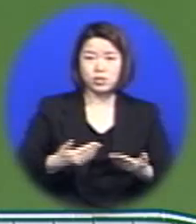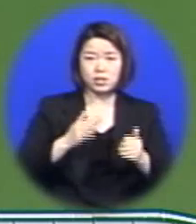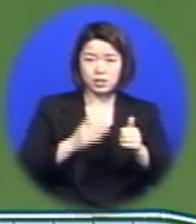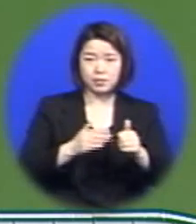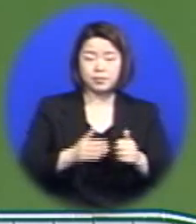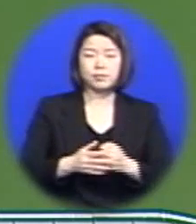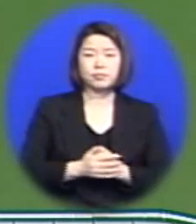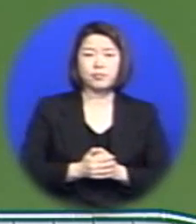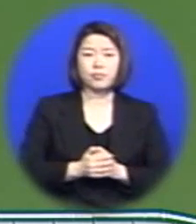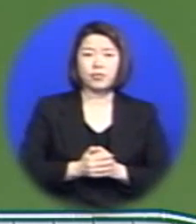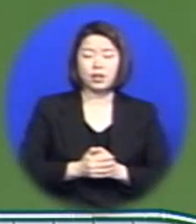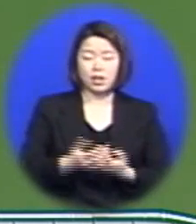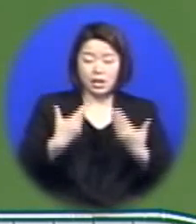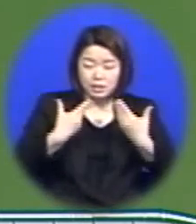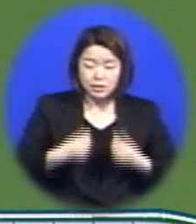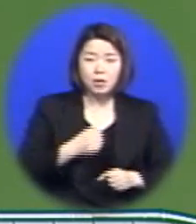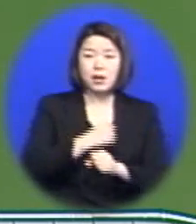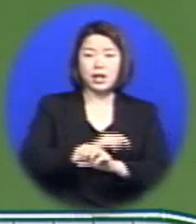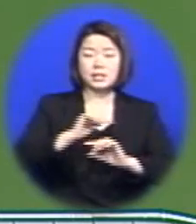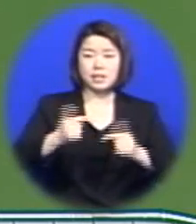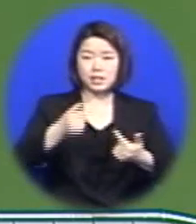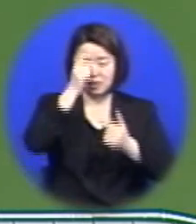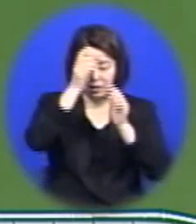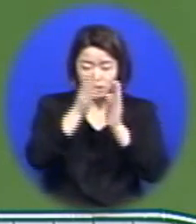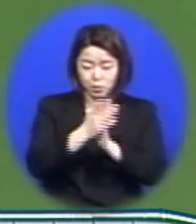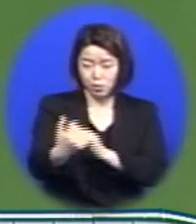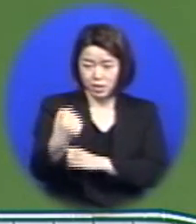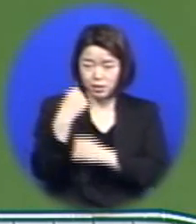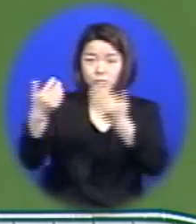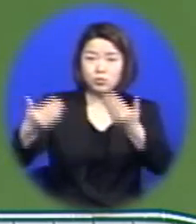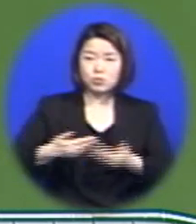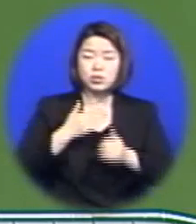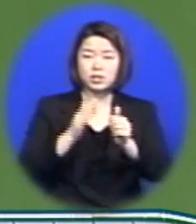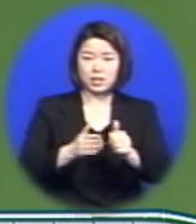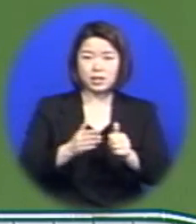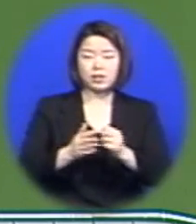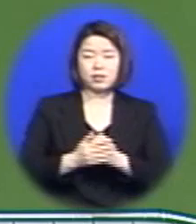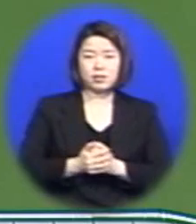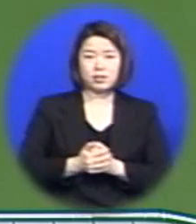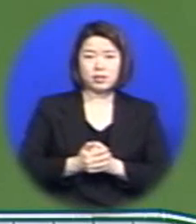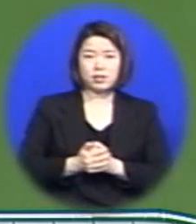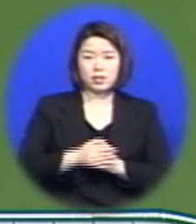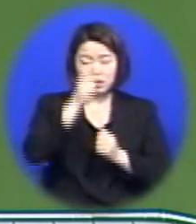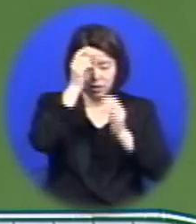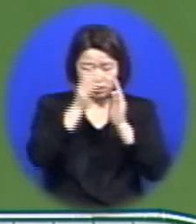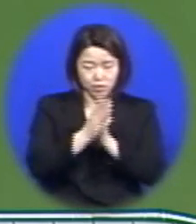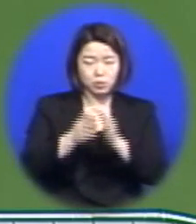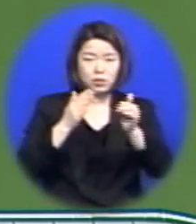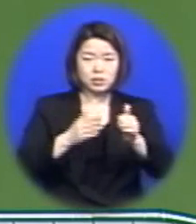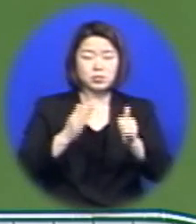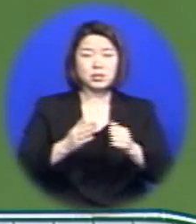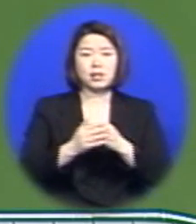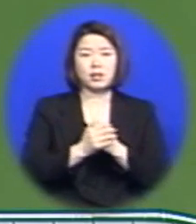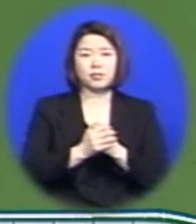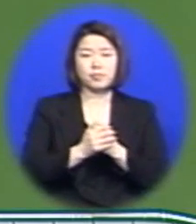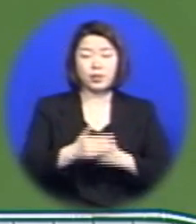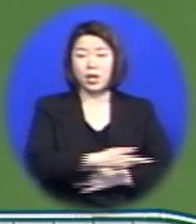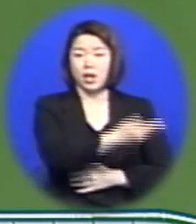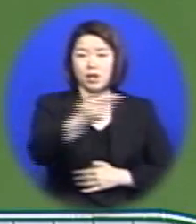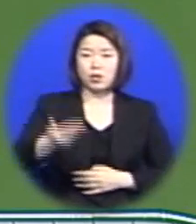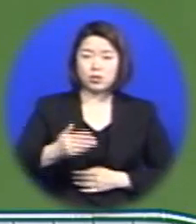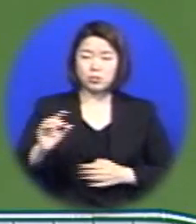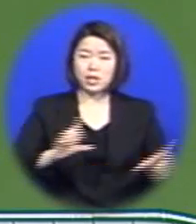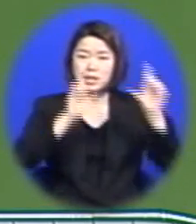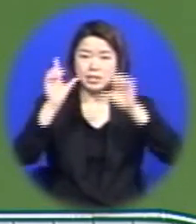주시기를 절망하지 않는 기도의 힘을 주시기를 기도하십시다 아멘 여러분이